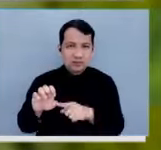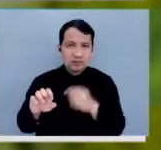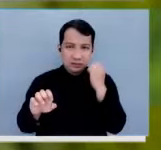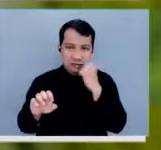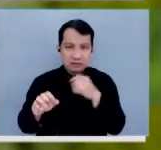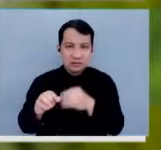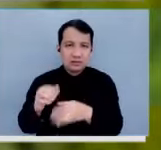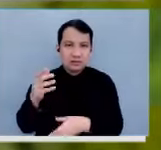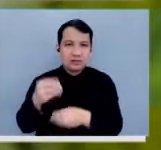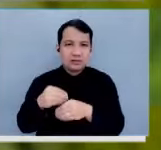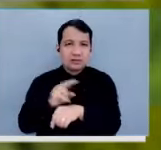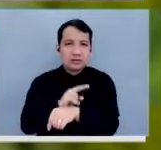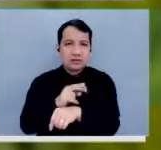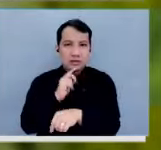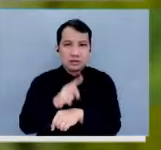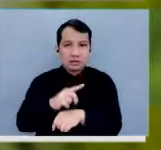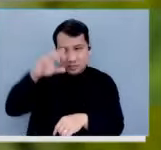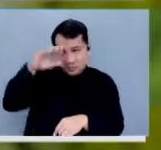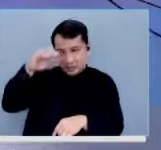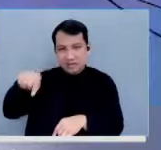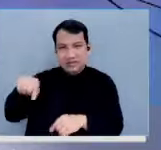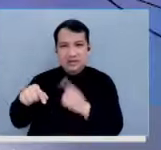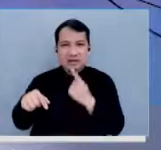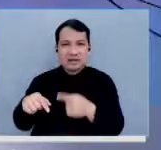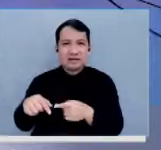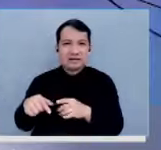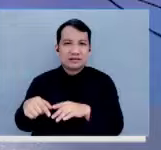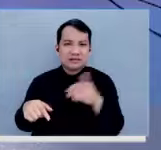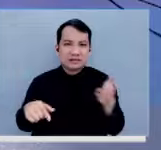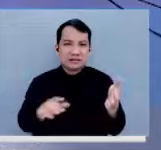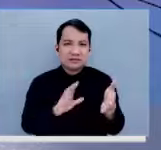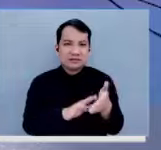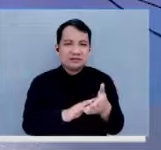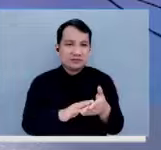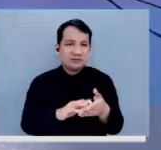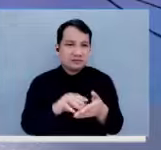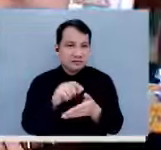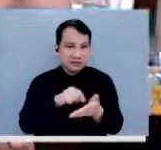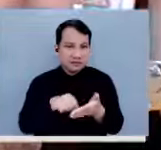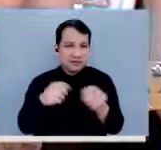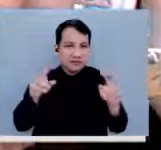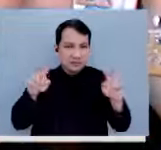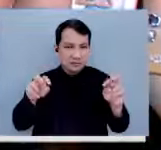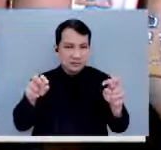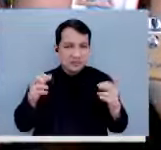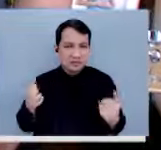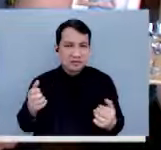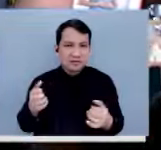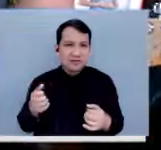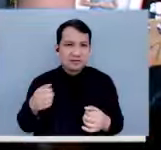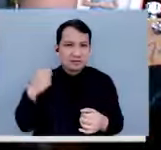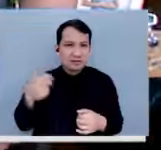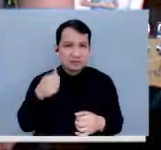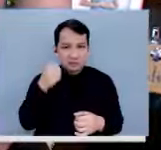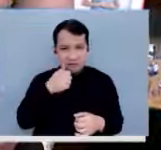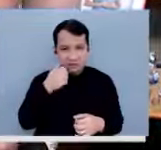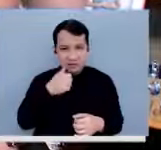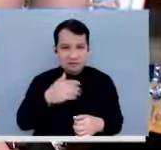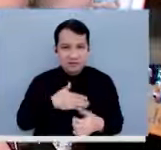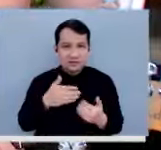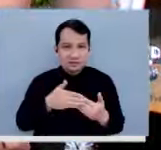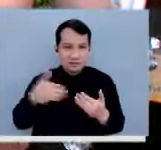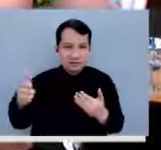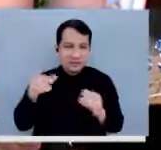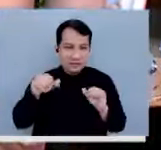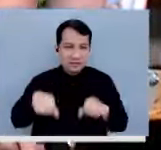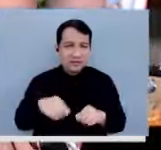nagagamit sa mga lalaki. Did you write this because ang dami sa henerasyon ngayon na ang babae forward na? Yes,